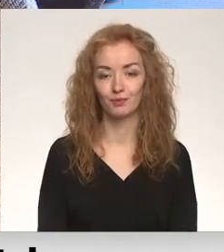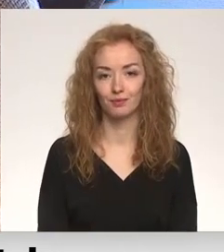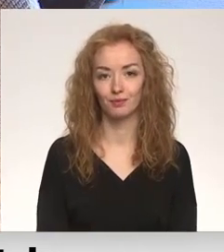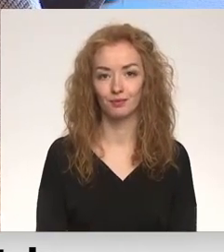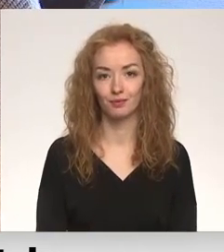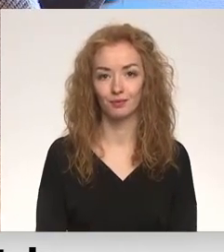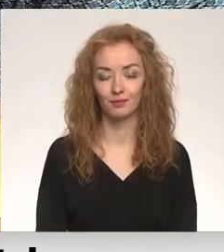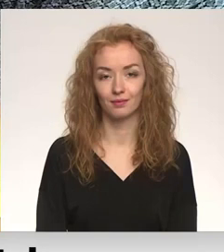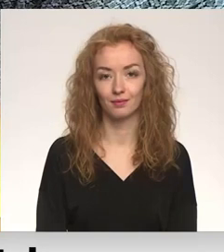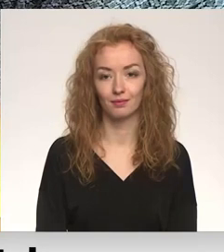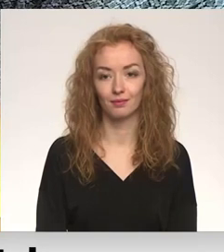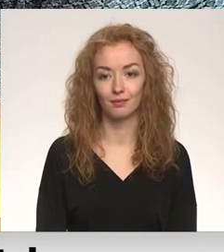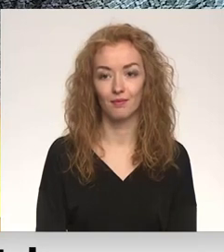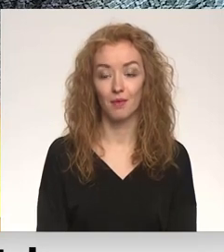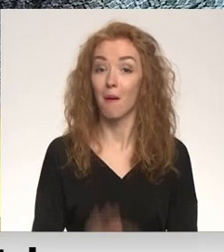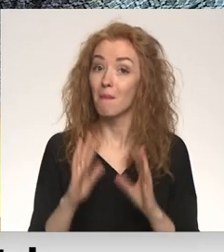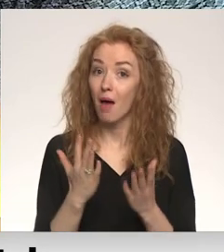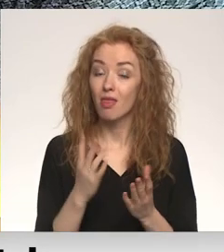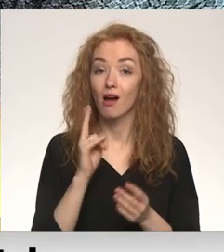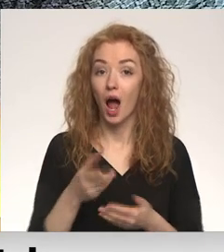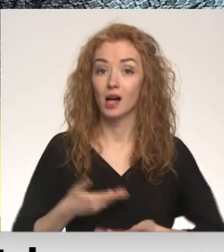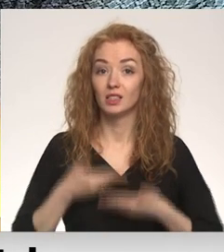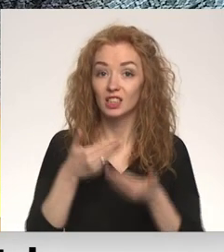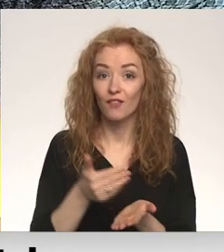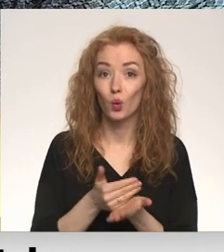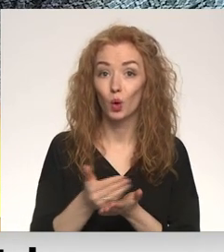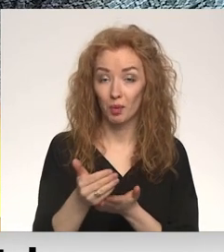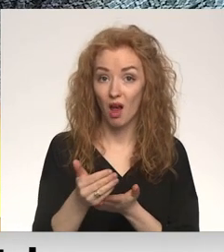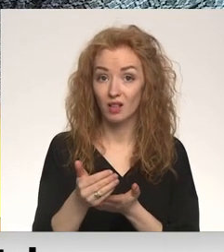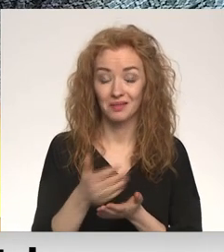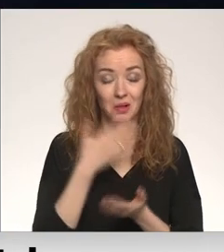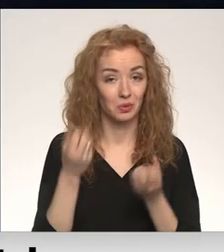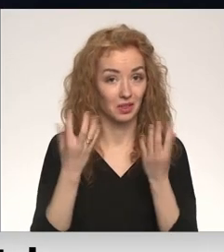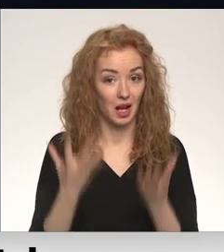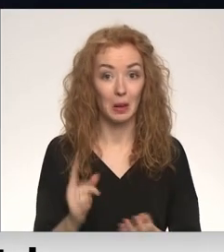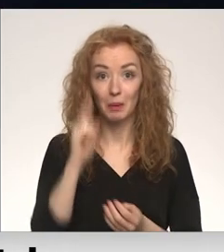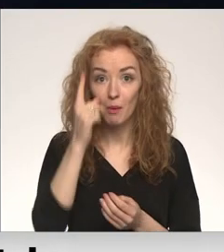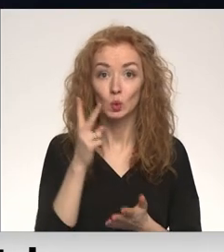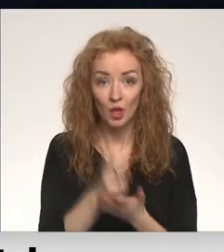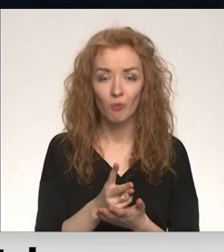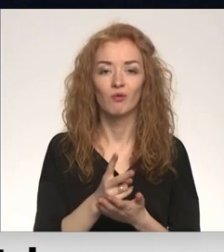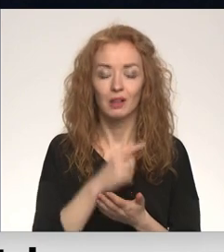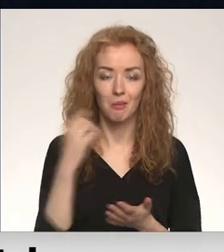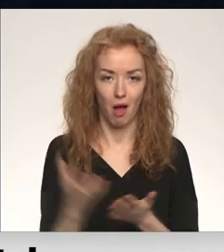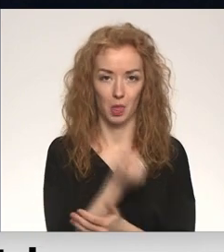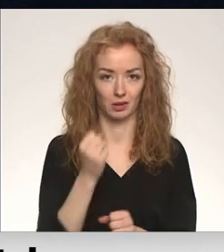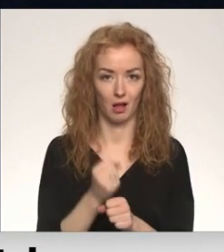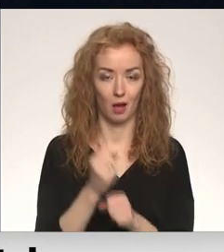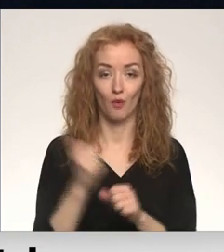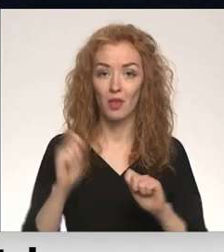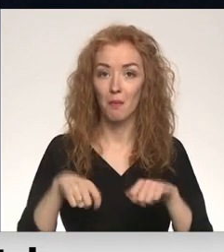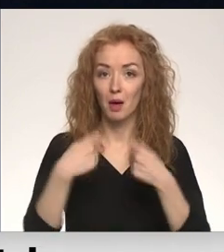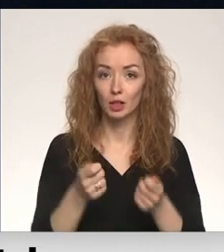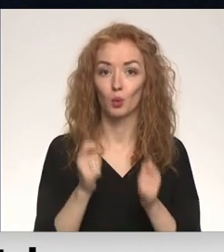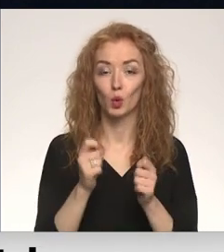нет смысла этого делать. Bet par to, kā dzīve turpināsies, neskaidrība esot daudz. Pirmais uzdevums – atrast darbu, jo pasniegt mūzikas